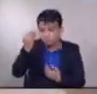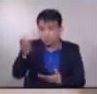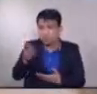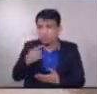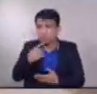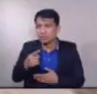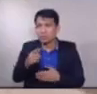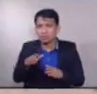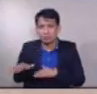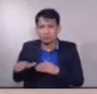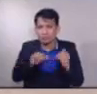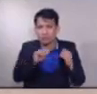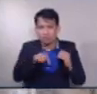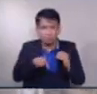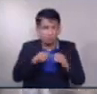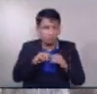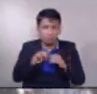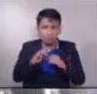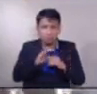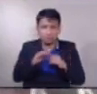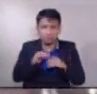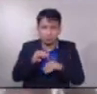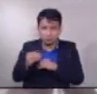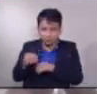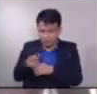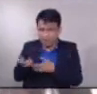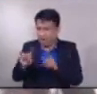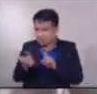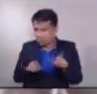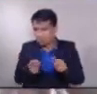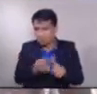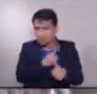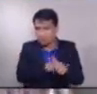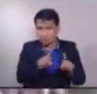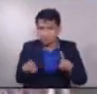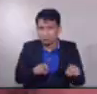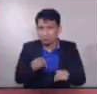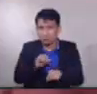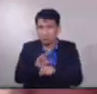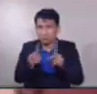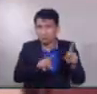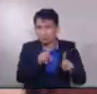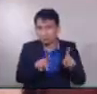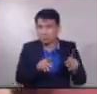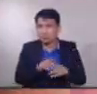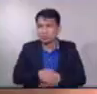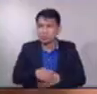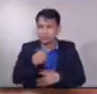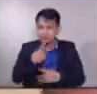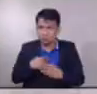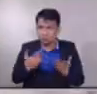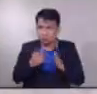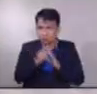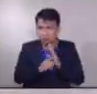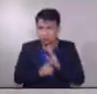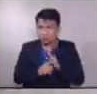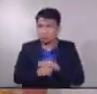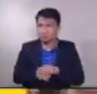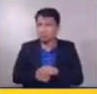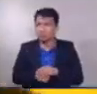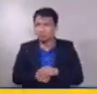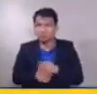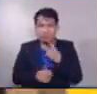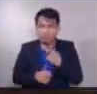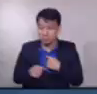you are outside the Colombo. Ibig sabihin, consult first the people. Pero wala naman yun sa ating saligang batas, wala nga yun sa saligang batas.